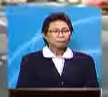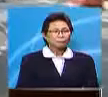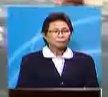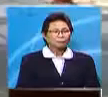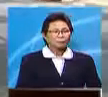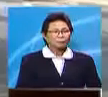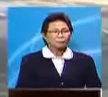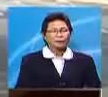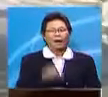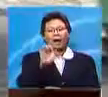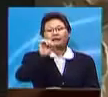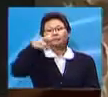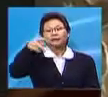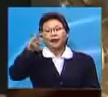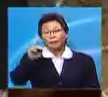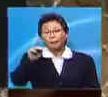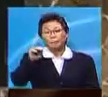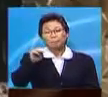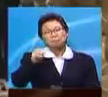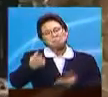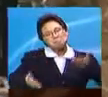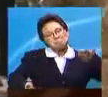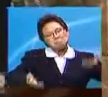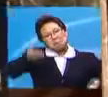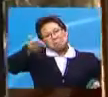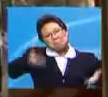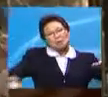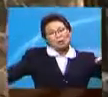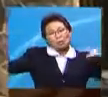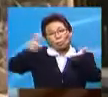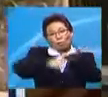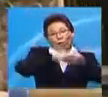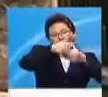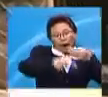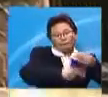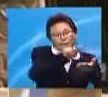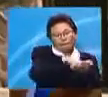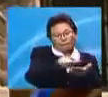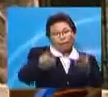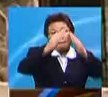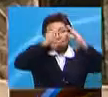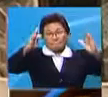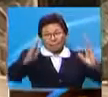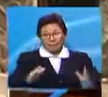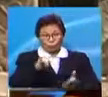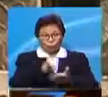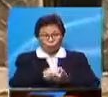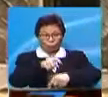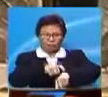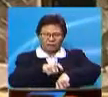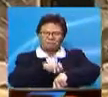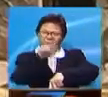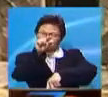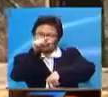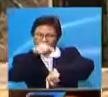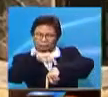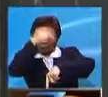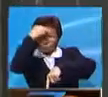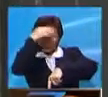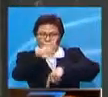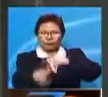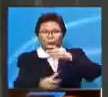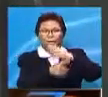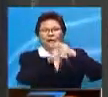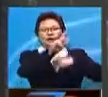Pinang sprm Dalam pada itu dijangka akan mengeluarkan kenyataan berhubung isu pembelian dan Banglo berkenaan dalam tempoh terdekat timbalan